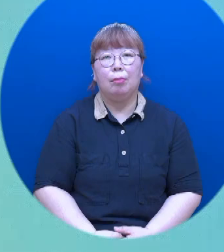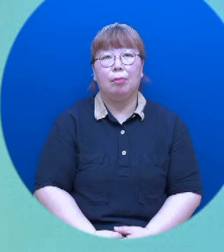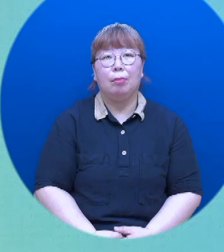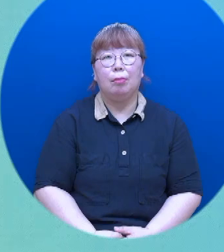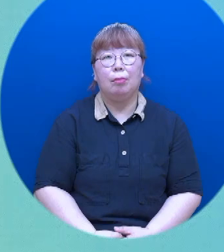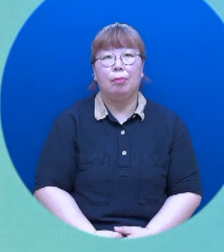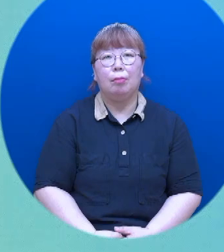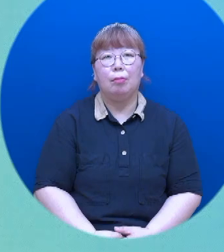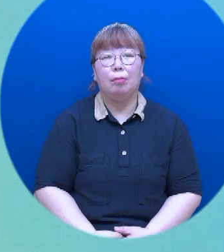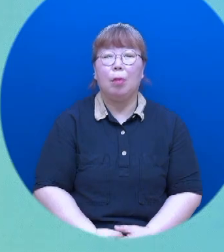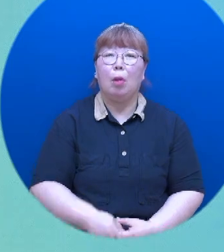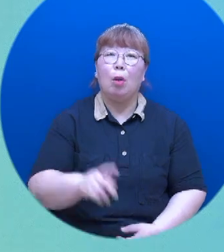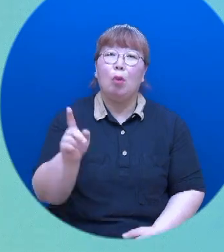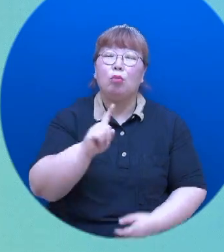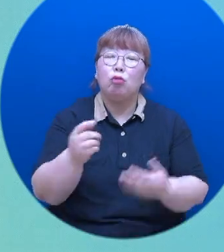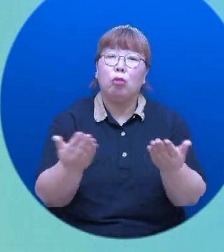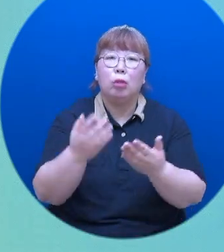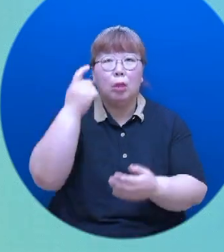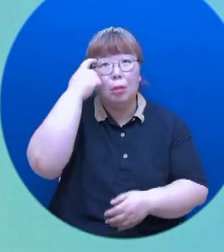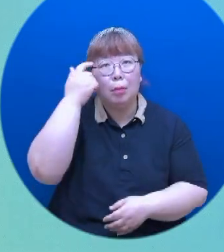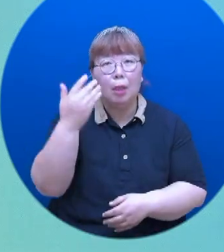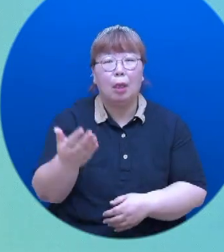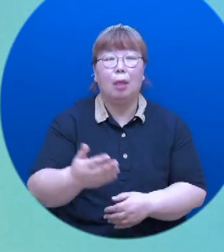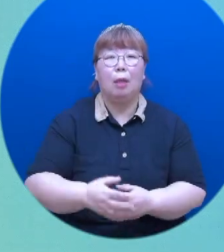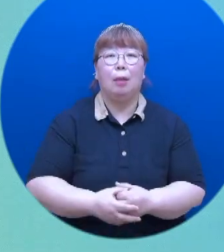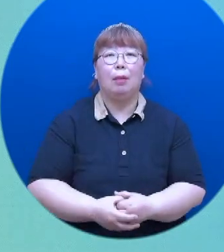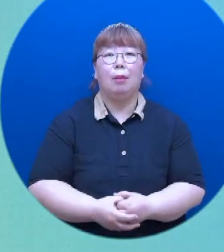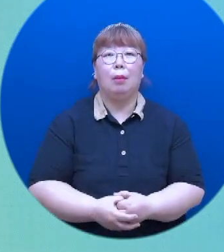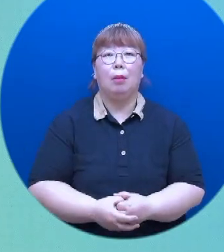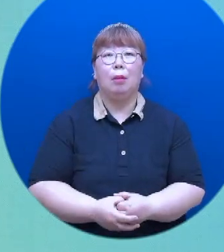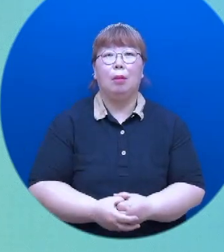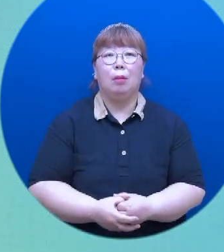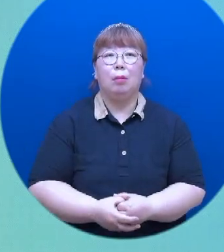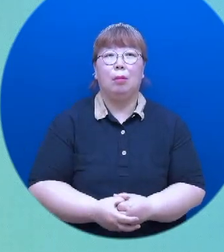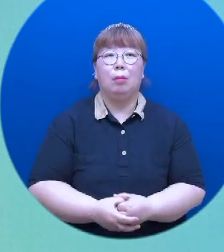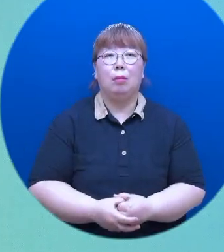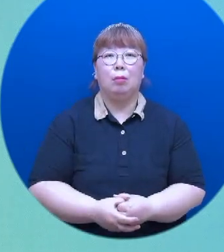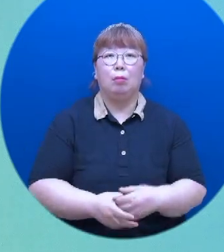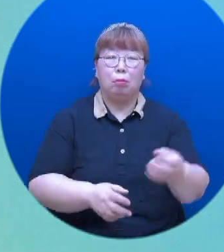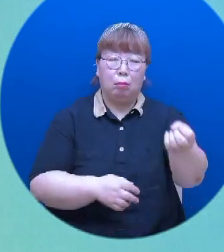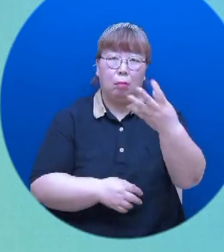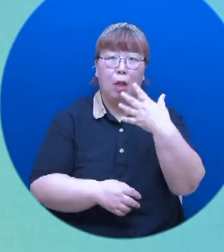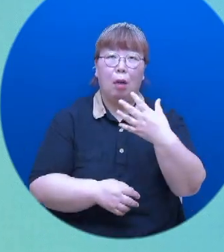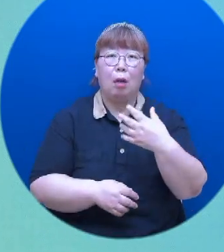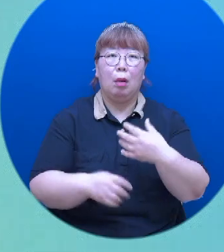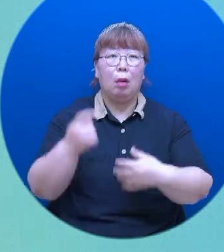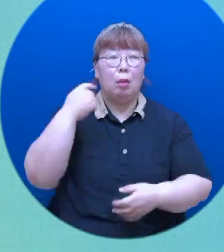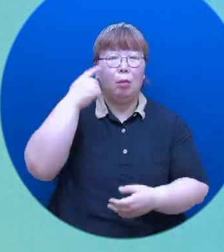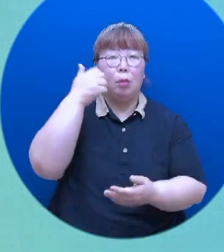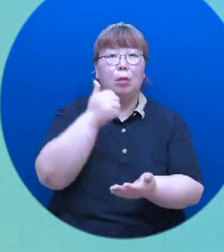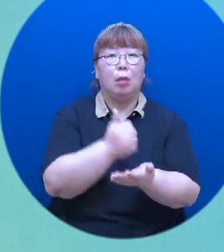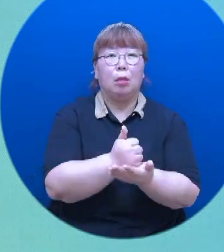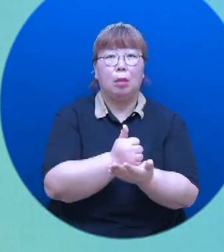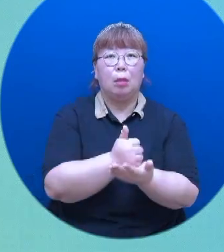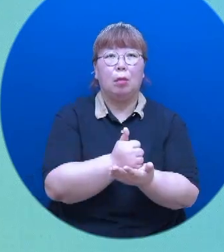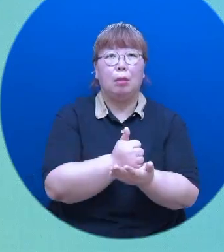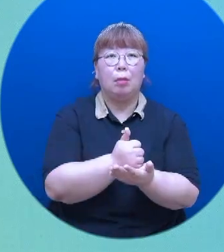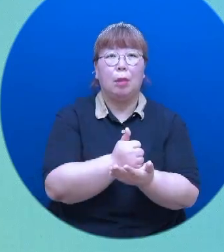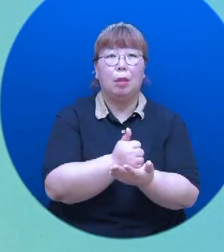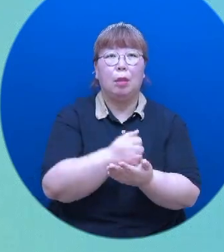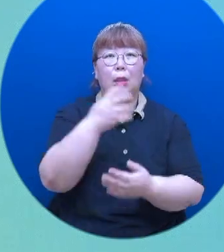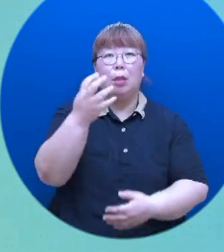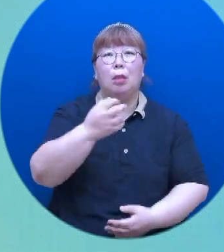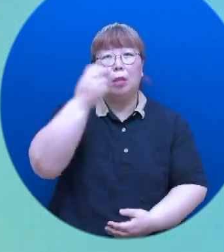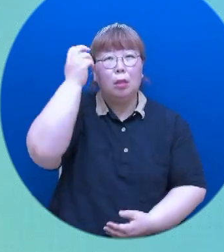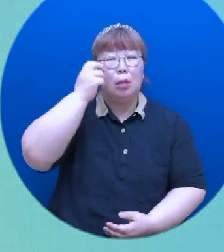그래서 웬일이신가요? 그분이 얘기해요. 목사님이 광고했습니다. 신령한 신유를